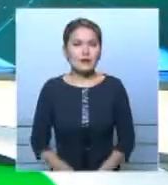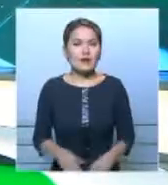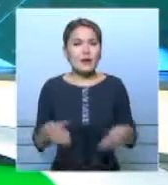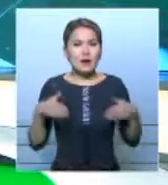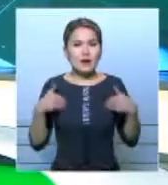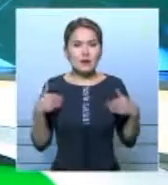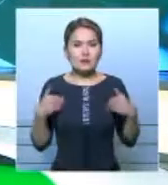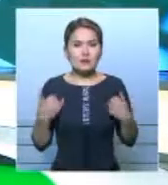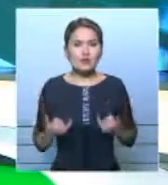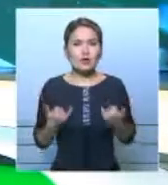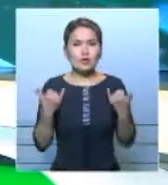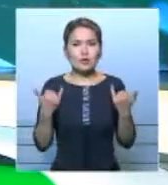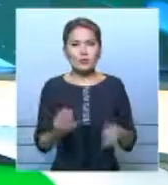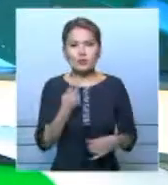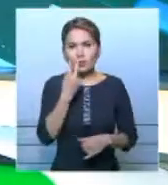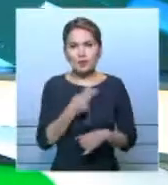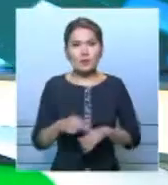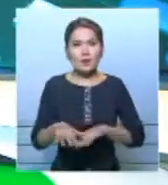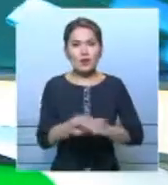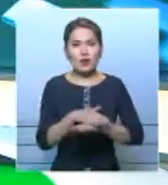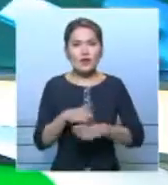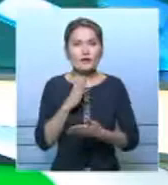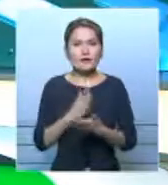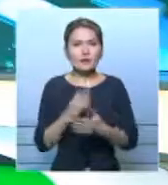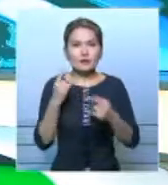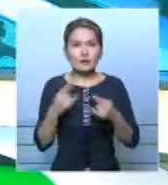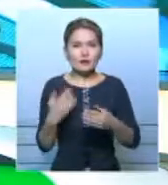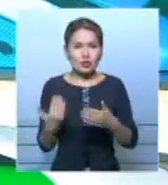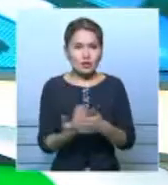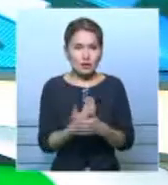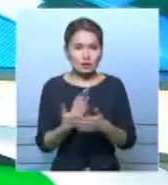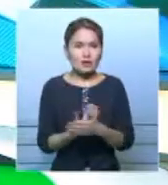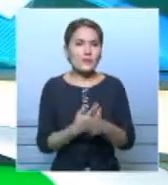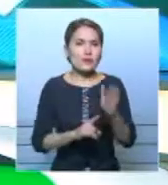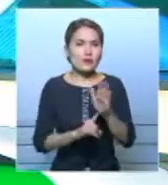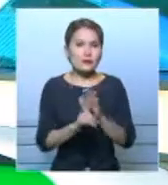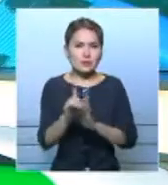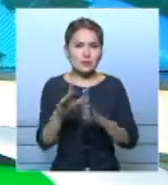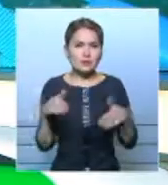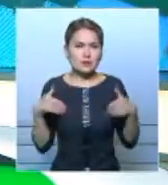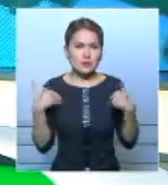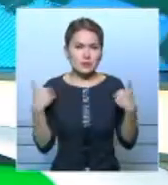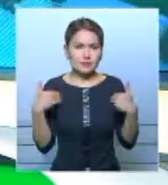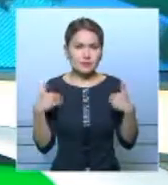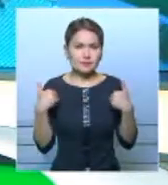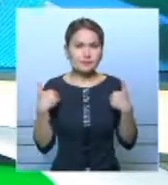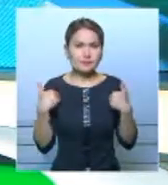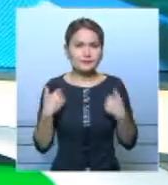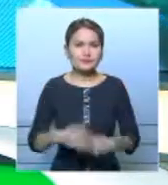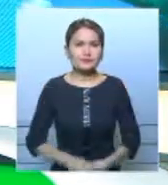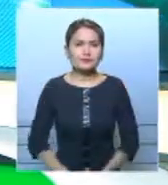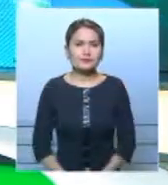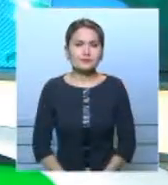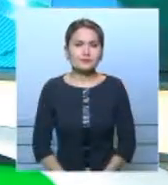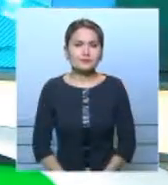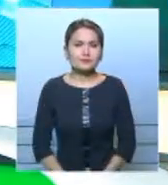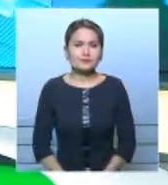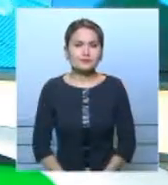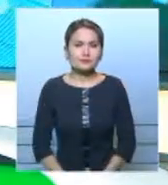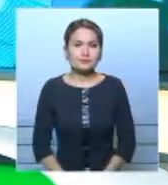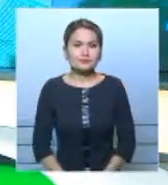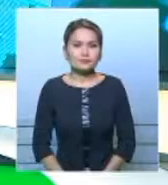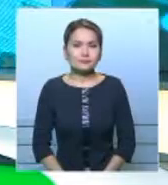сіздермен бірге мен Жанар Меңдігерей. Біз өзімізді жалғастырамыз, армысыздар. Және жаңалықтар топтамасына сурдо аударма жасайтын әріптесім Самал